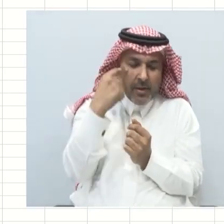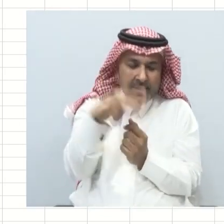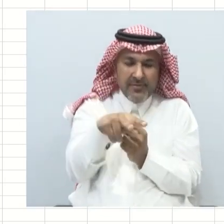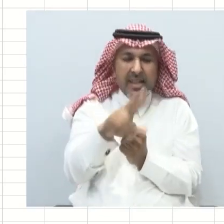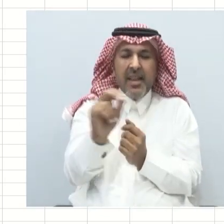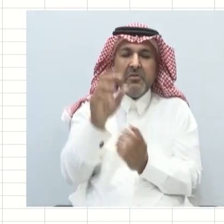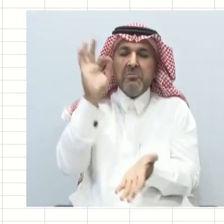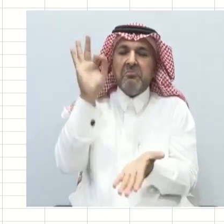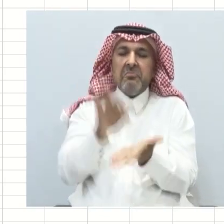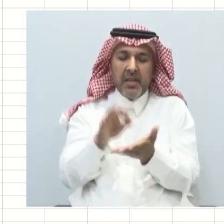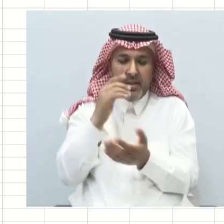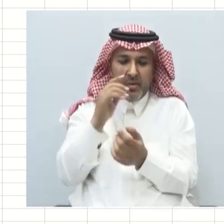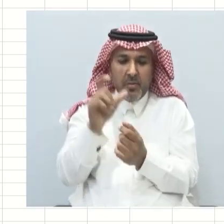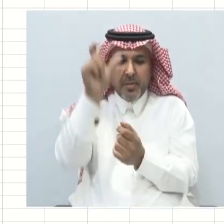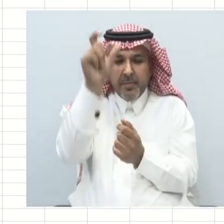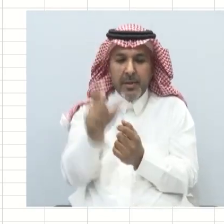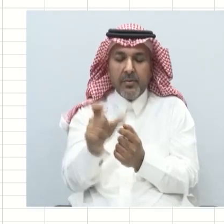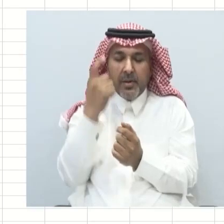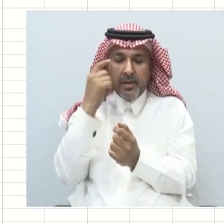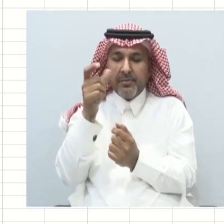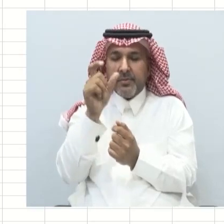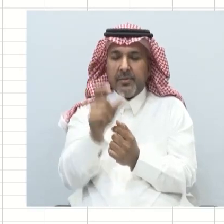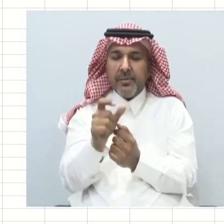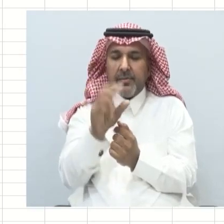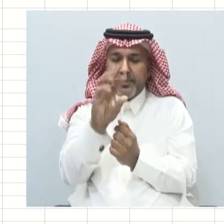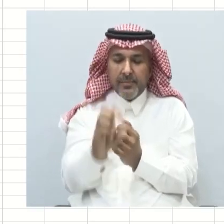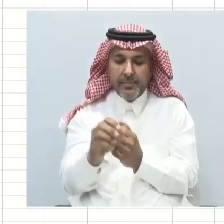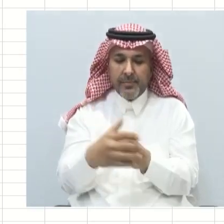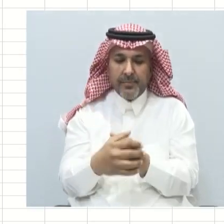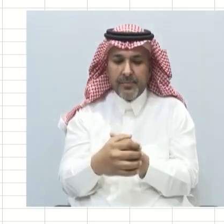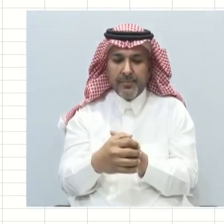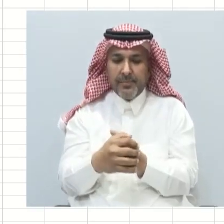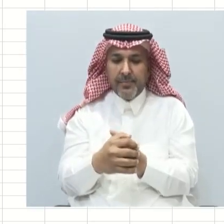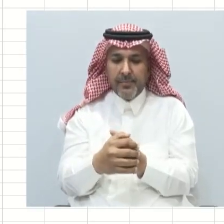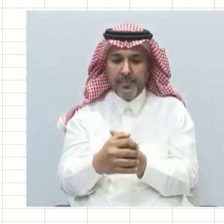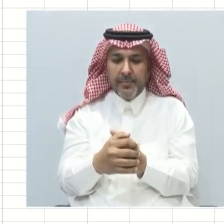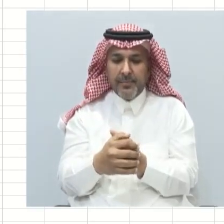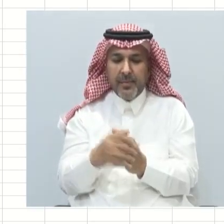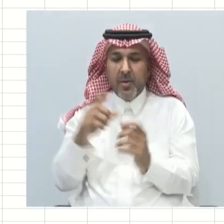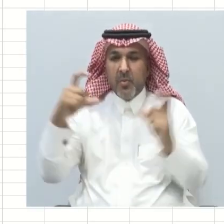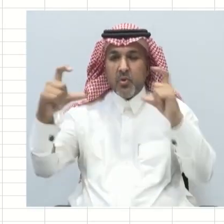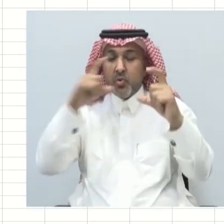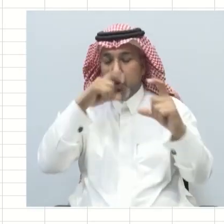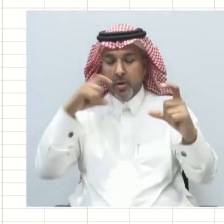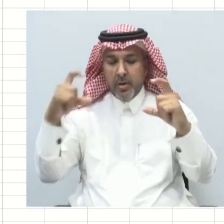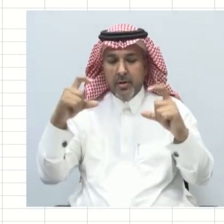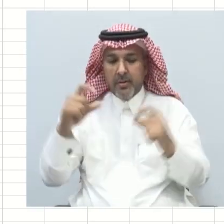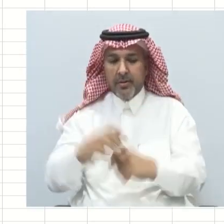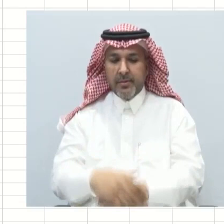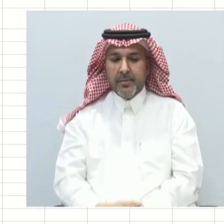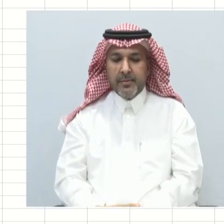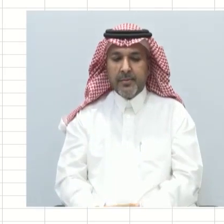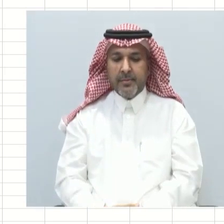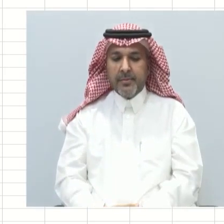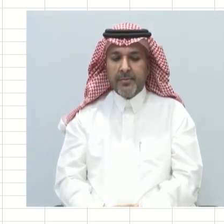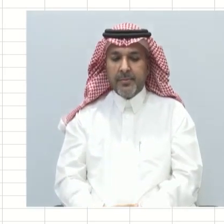احدد المنطقه الثانيه كذا هو ماشي معك في المعادله بشكل صحيح ثم بعدين يقوللك قفل القوس فالاكسل يعطيك تلميح دائما